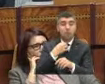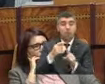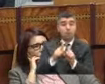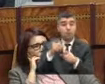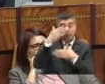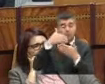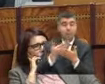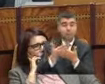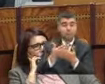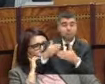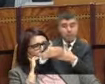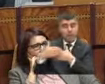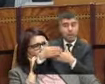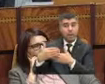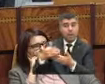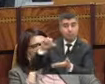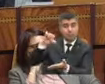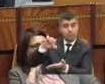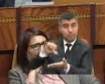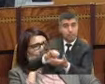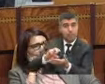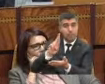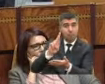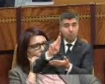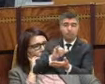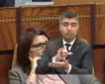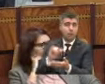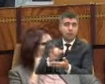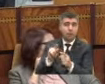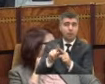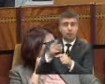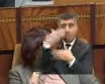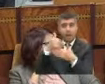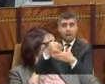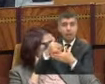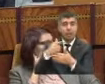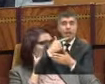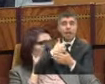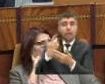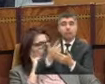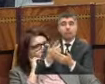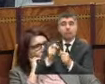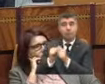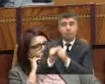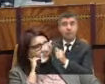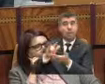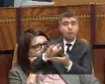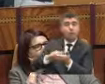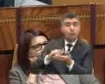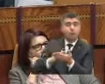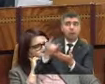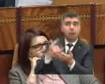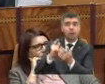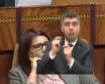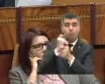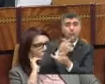عن المركز، المغرب هو الريف، هو الاطلس، هي الاقاليم الجنوبيه، ماشي غير